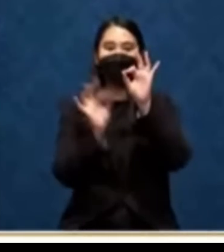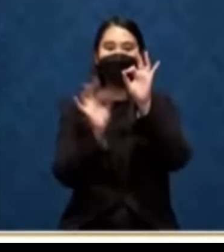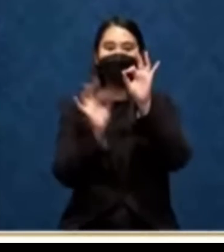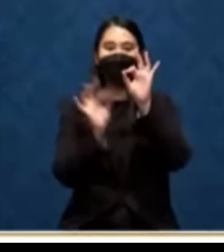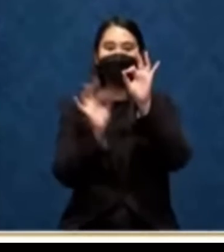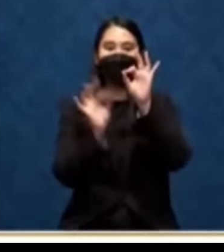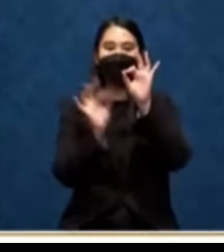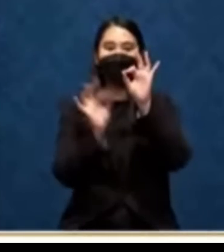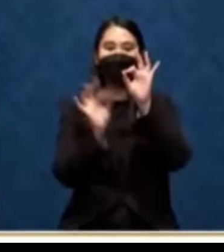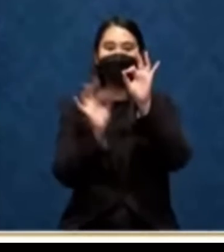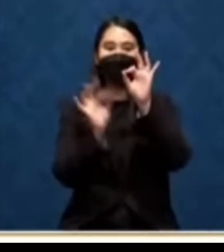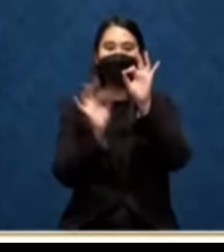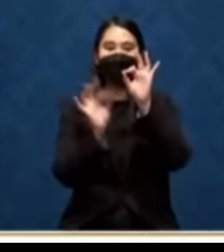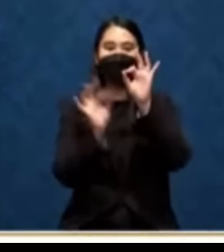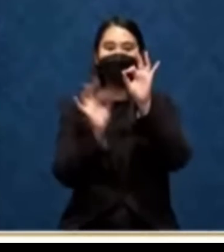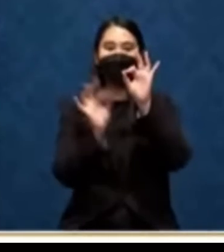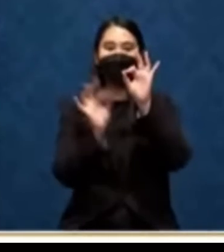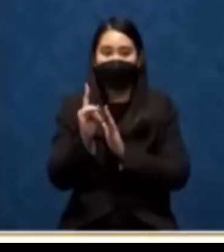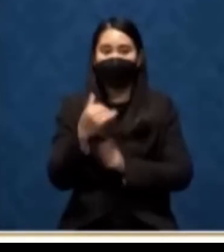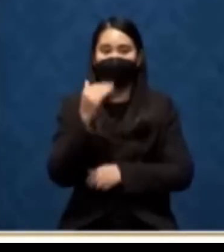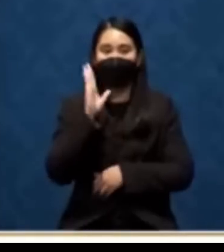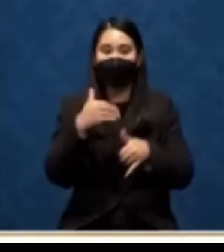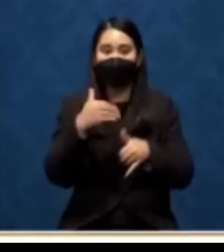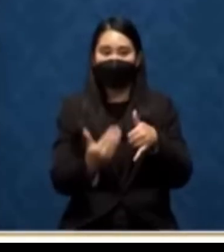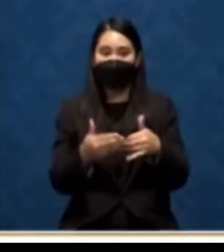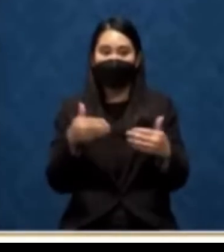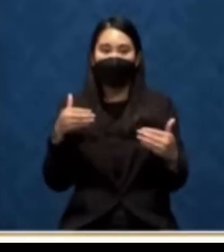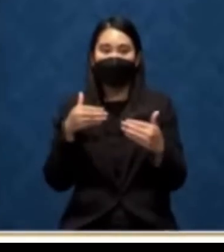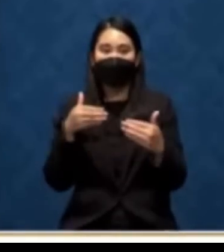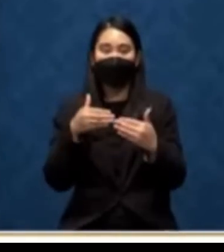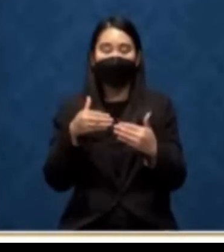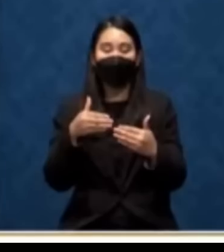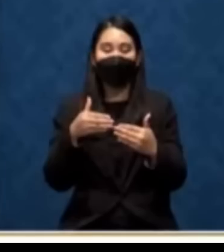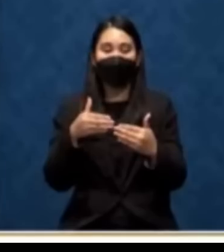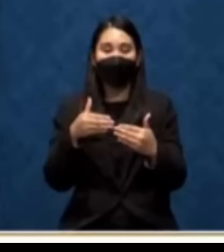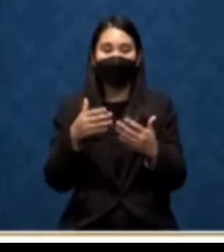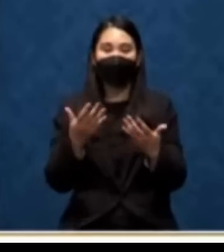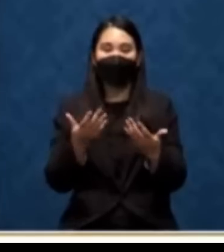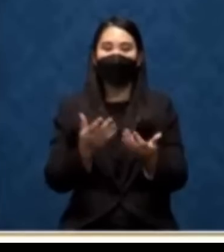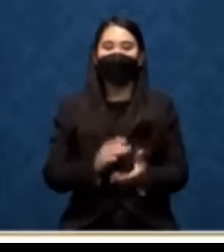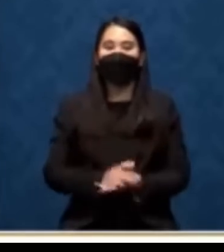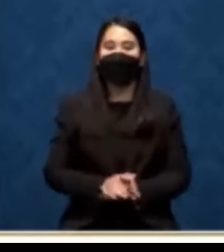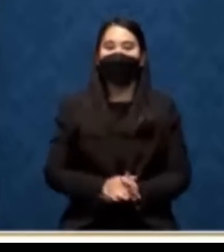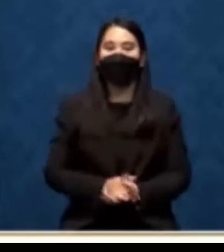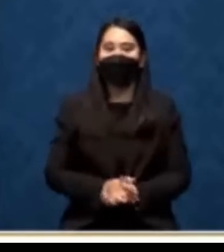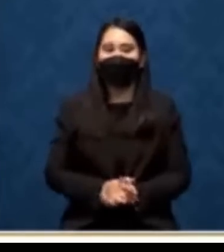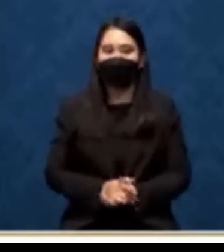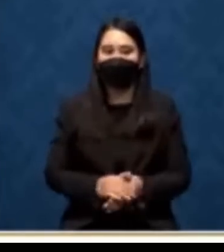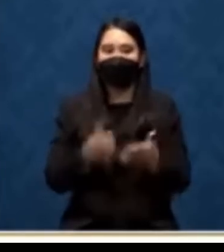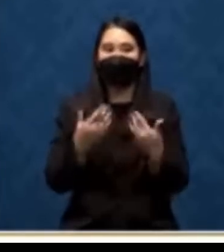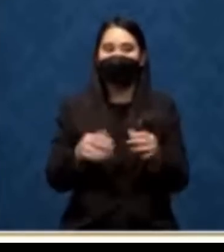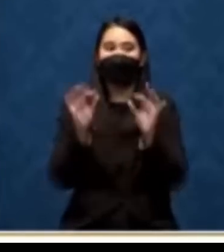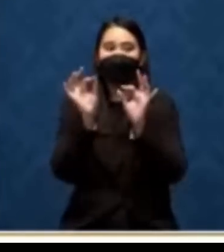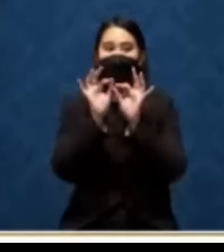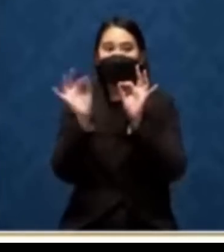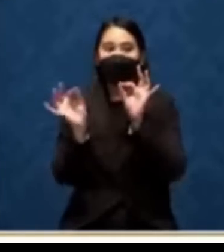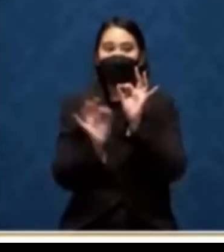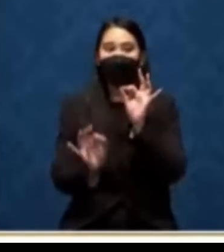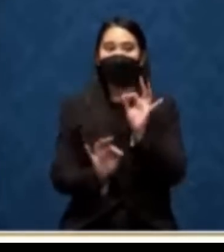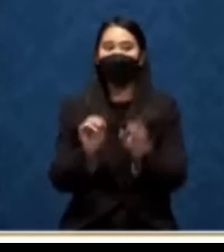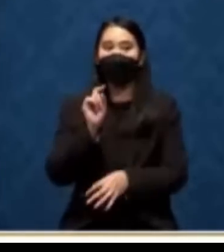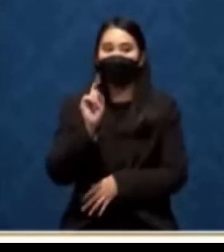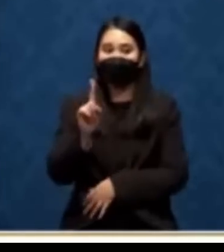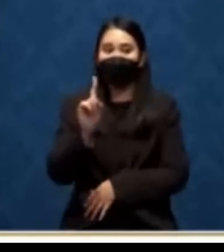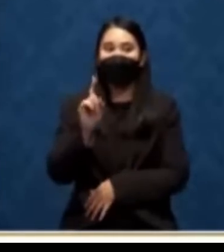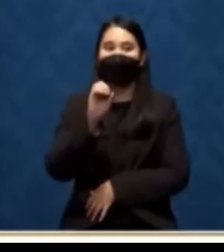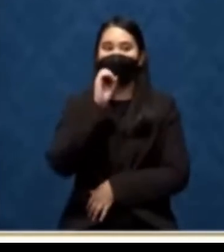ใจเลยเถิดไปถึงไหนครับว่าหยูซินฉีนี่คือสายตรงจากวังเลยเหรอฮะและที่ไปไกลที่สุดครับคืออ้างว่า